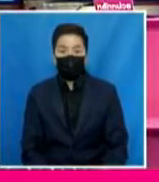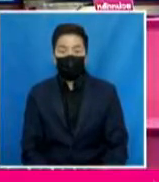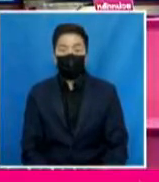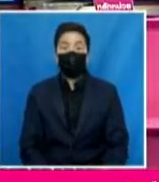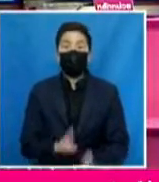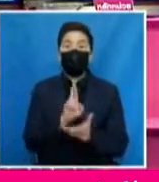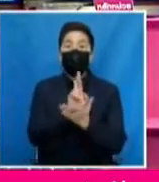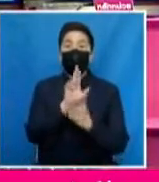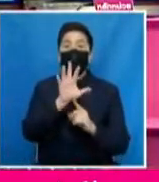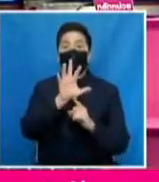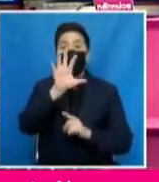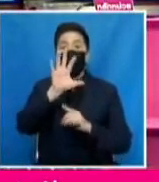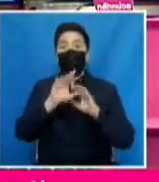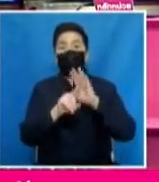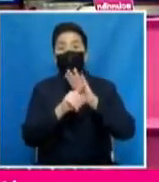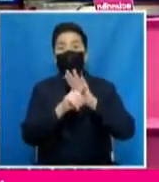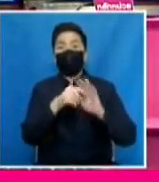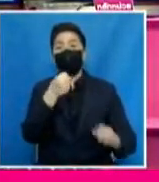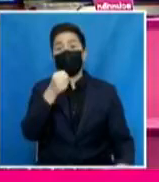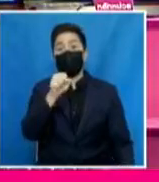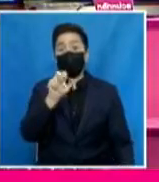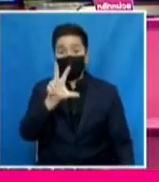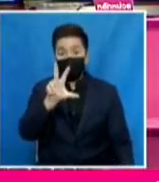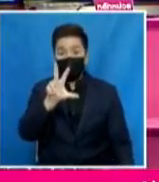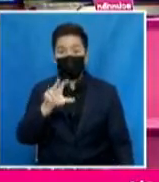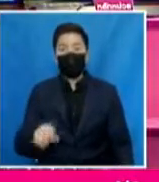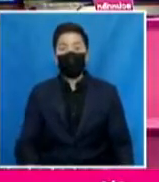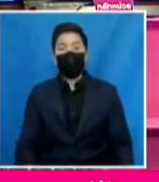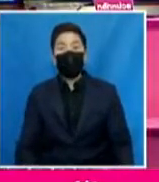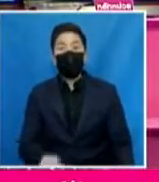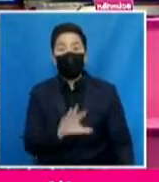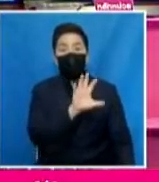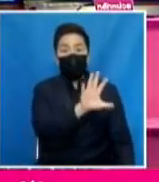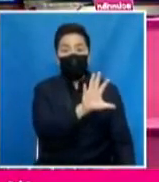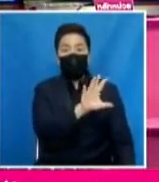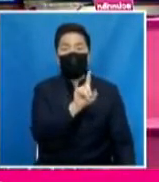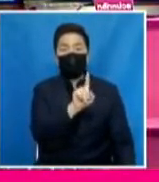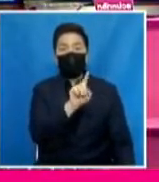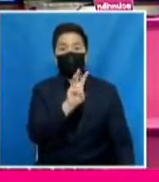อันดับที่5หมุนครั้งที่13เลขที่ออก